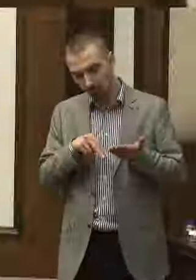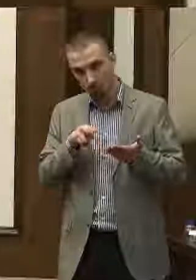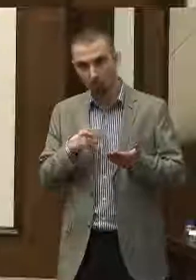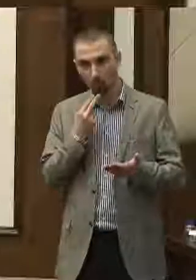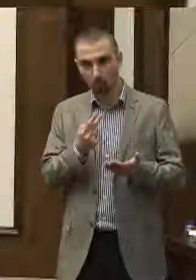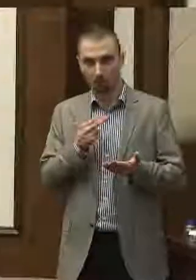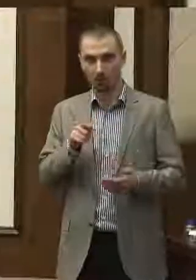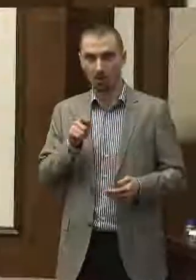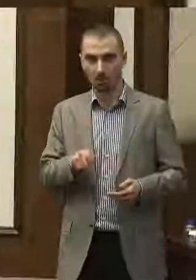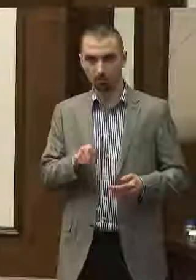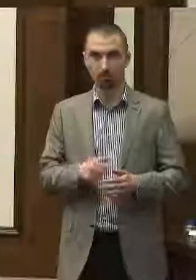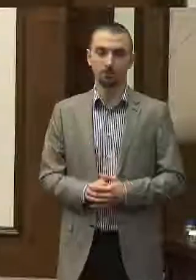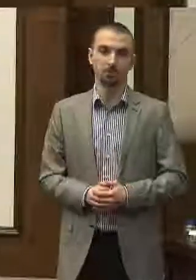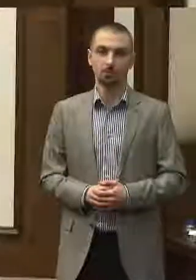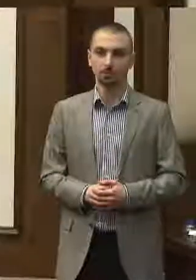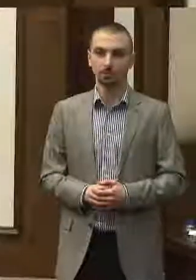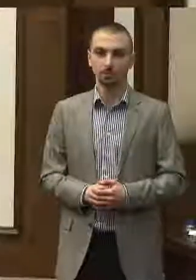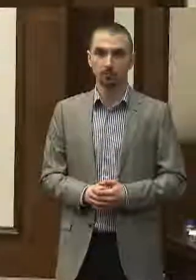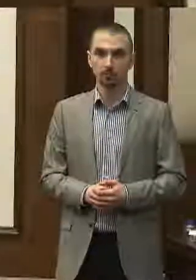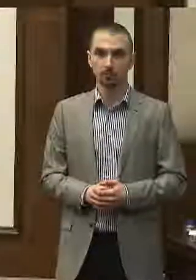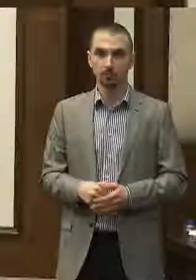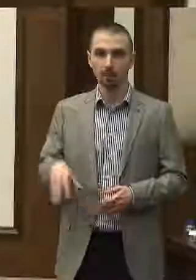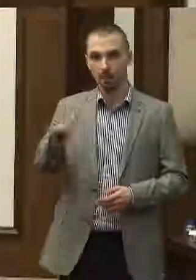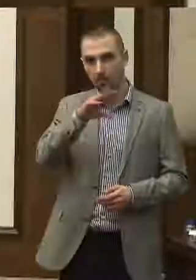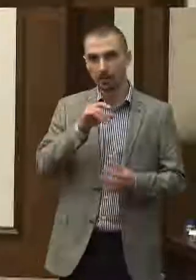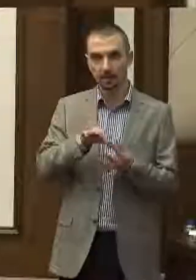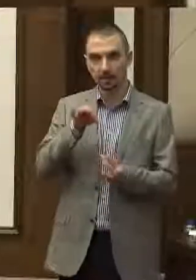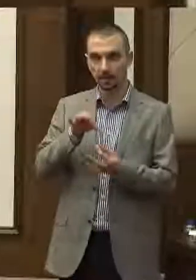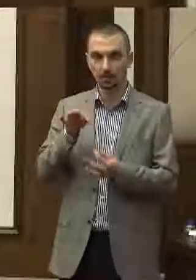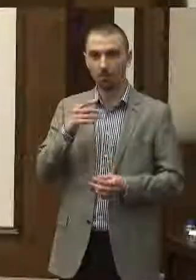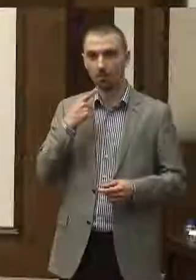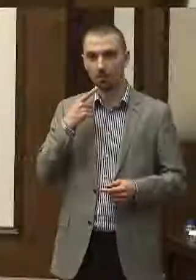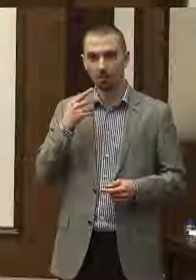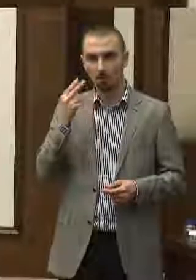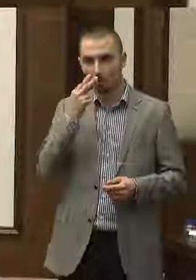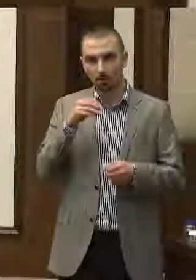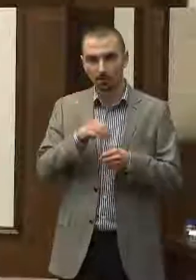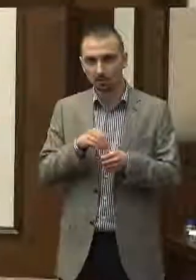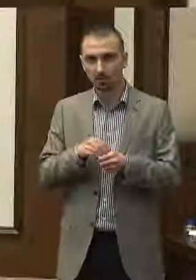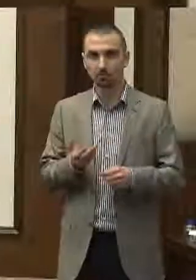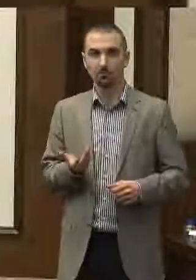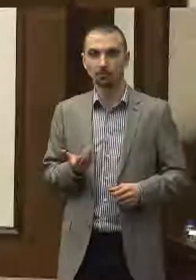ve bunu gerçekten yaşamlarının bir parçası ayırabilecekleri zaman içerisinde